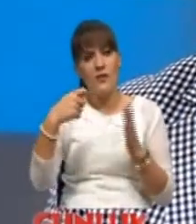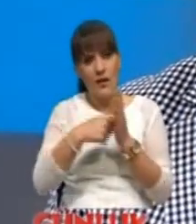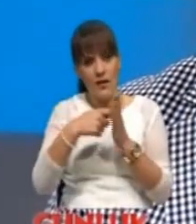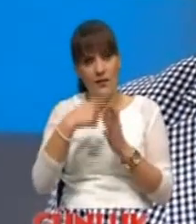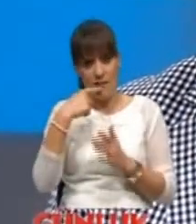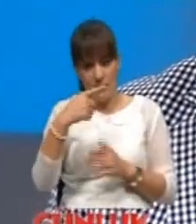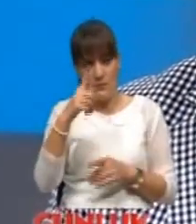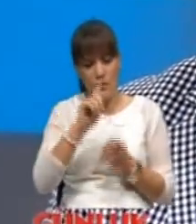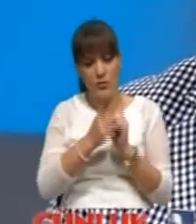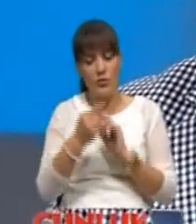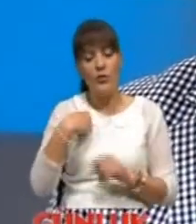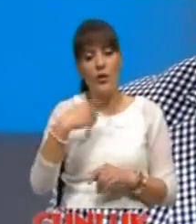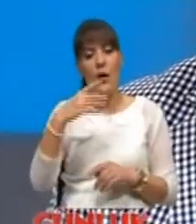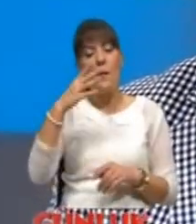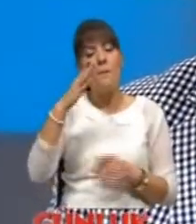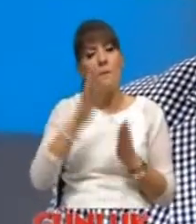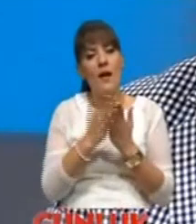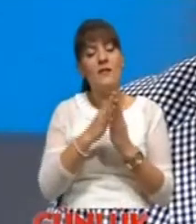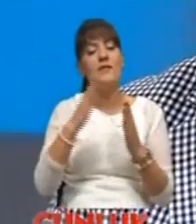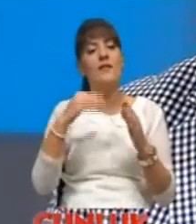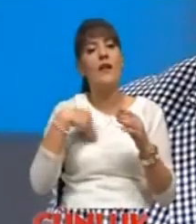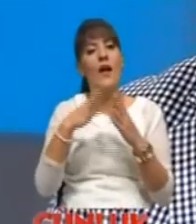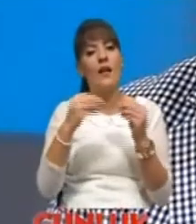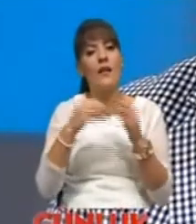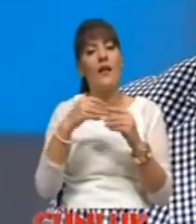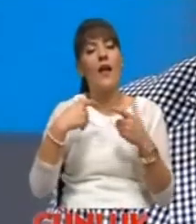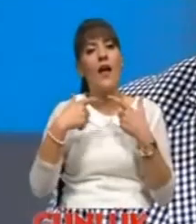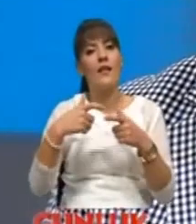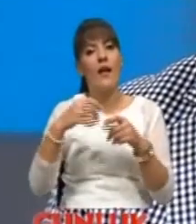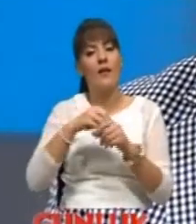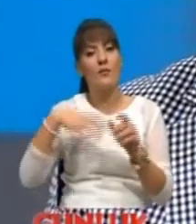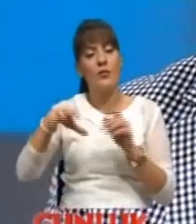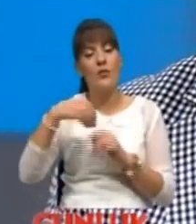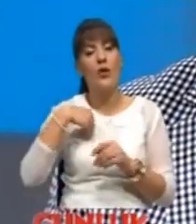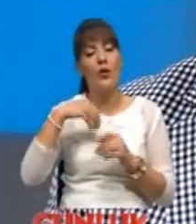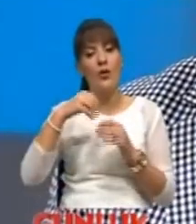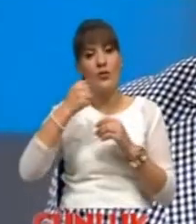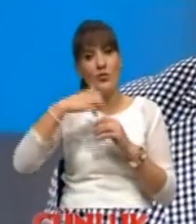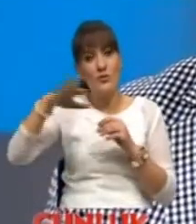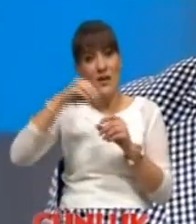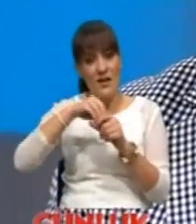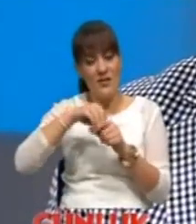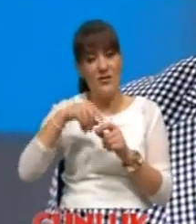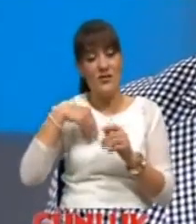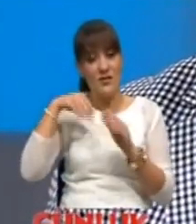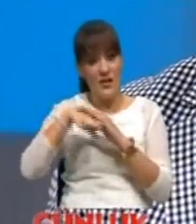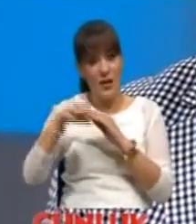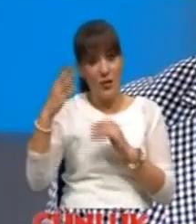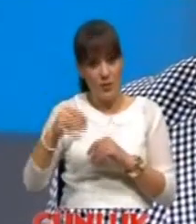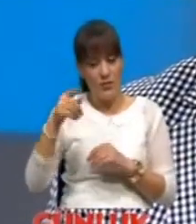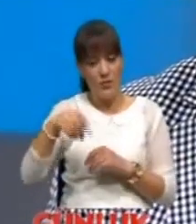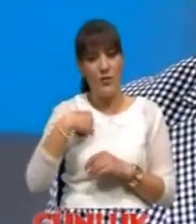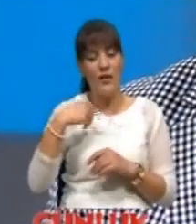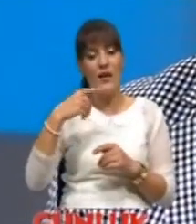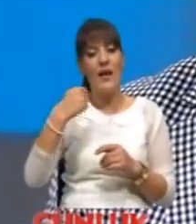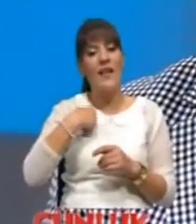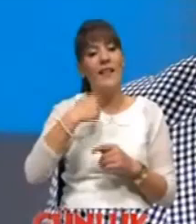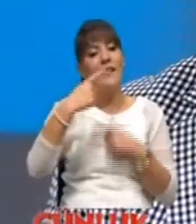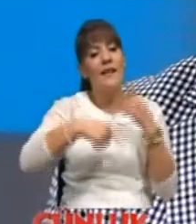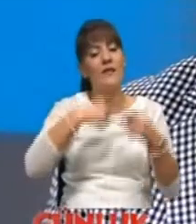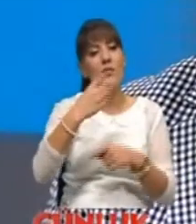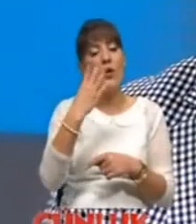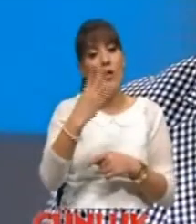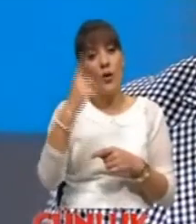ülkemizin daha çok Mersin, Adana, Hatay bölgesindeki kumsallarımıza yuva yapıyor. Hı-hı. Ve nesilleri dörtte bir oranında karette'ye göre